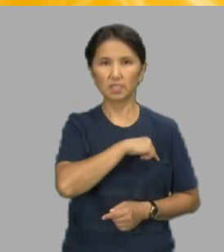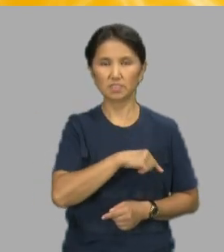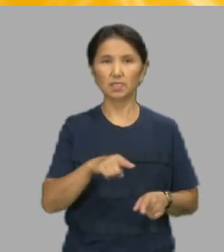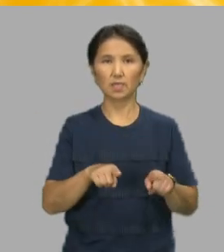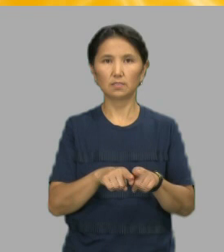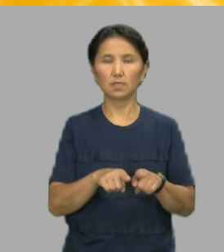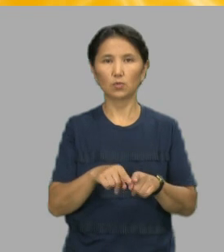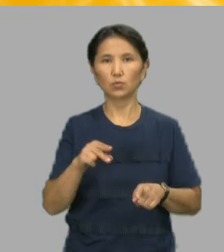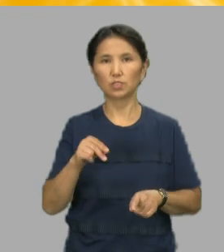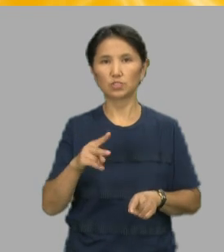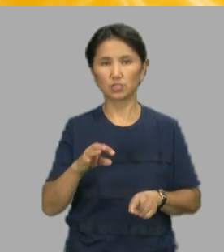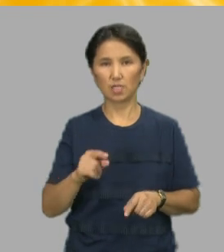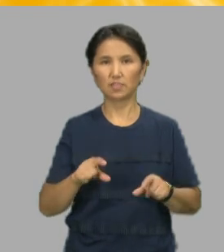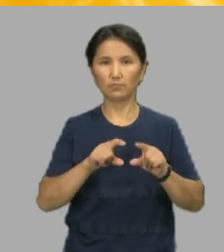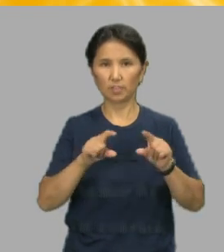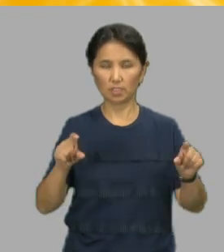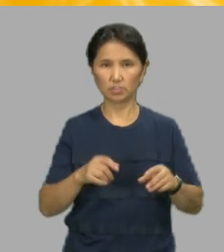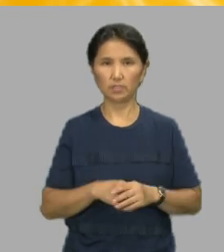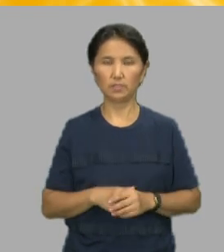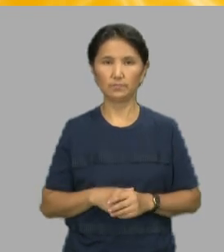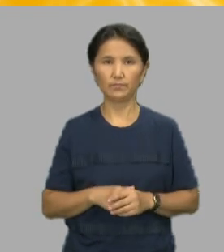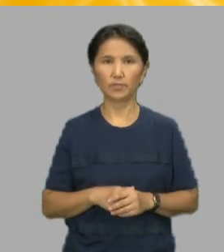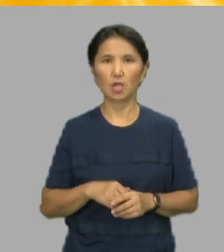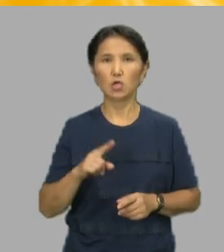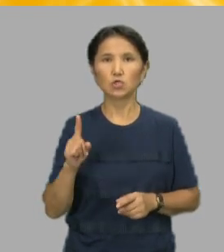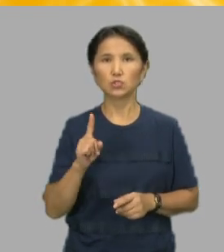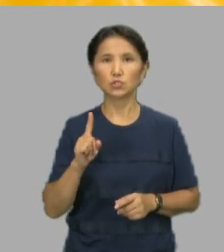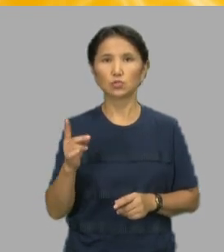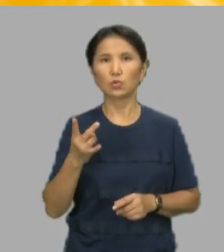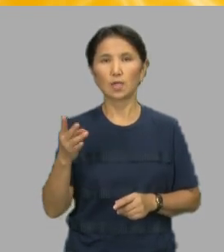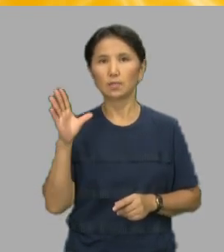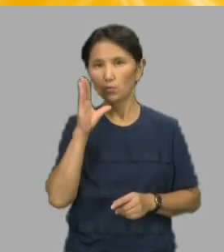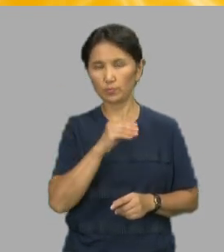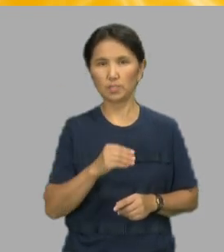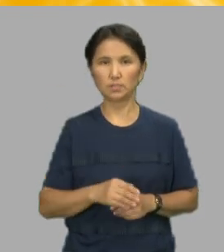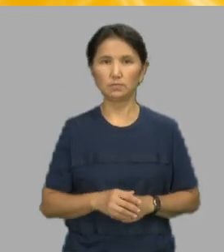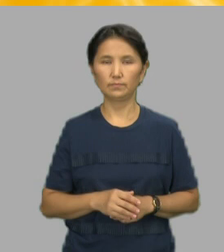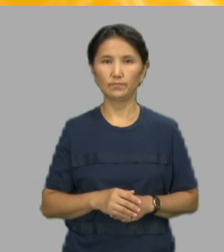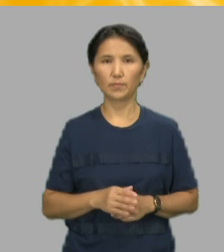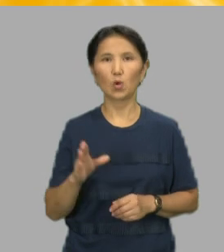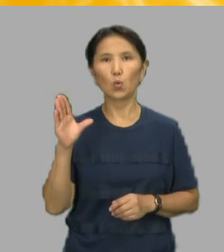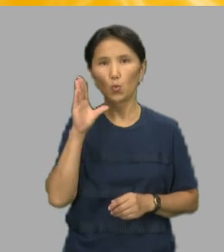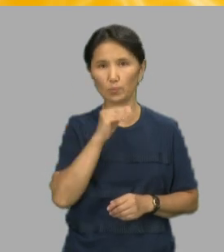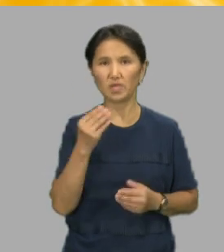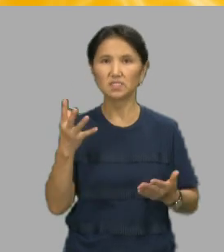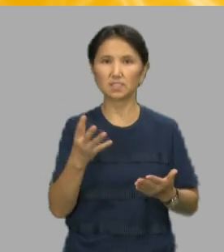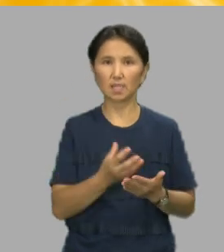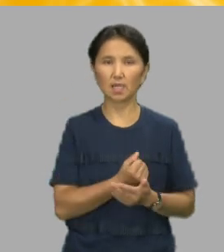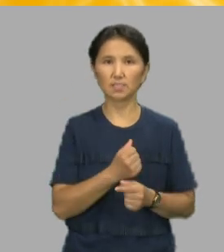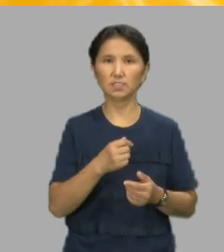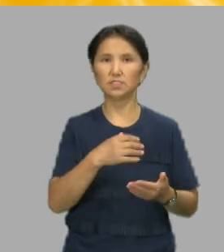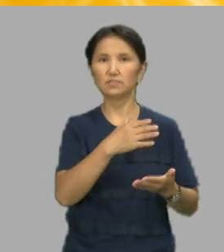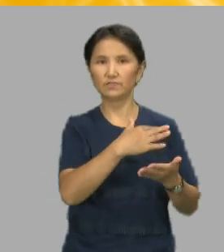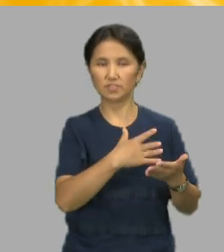Признаки однородных членов предложения. Что надо уметь? Уметь находить